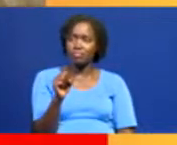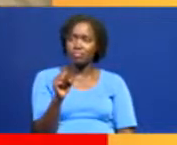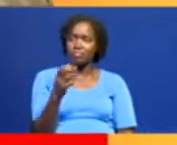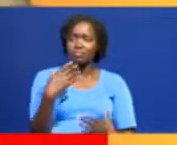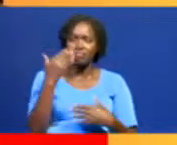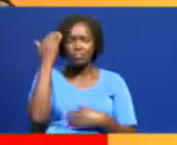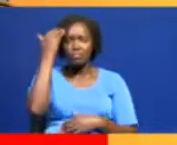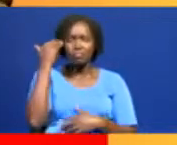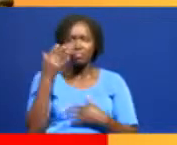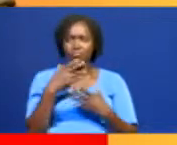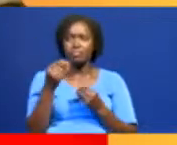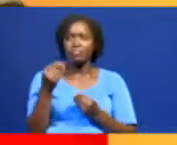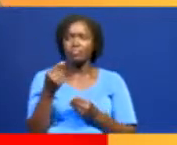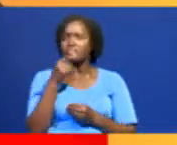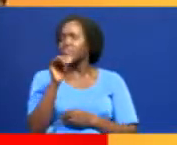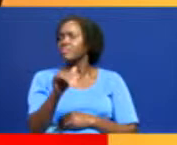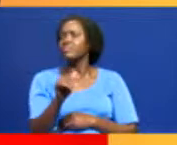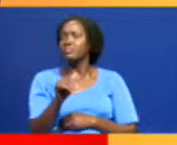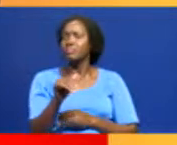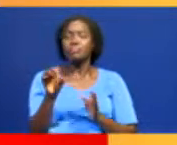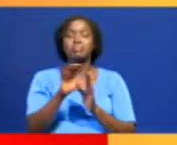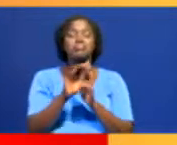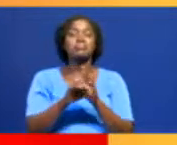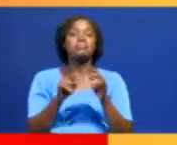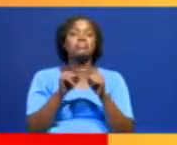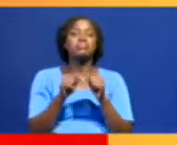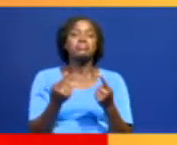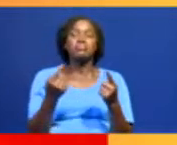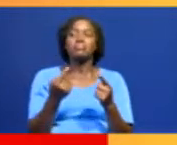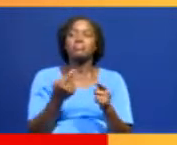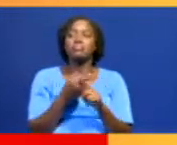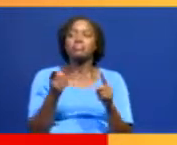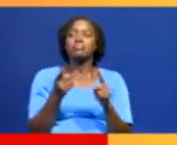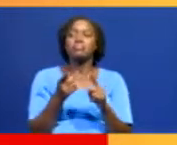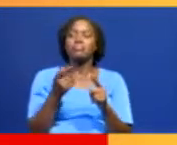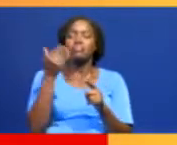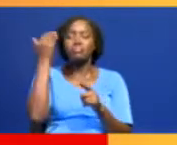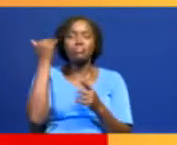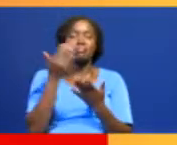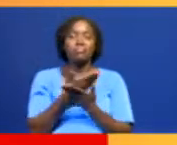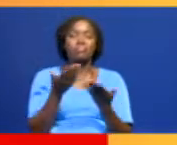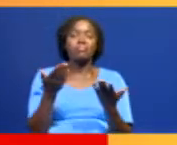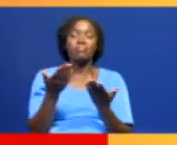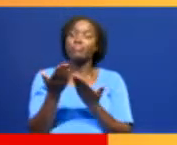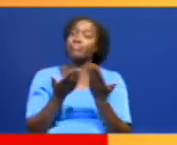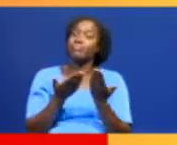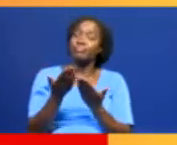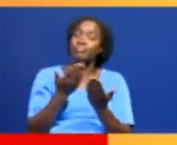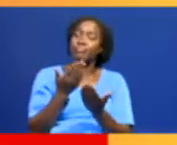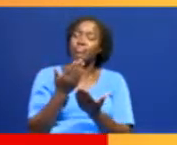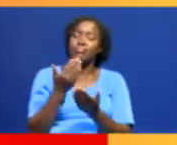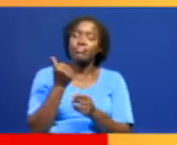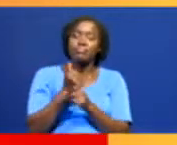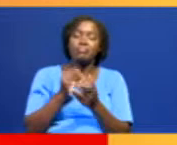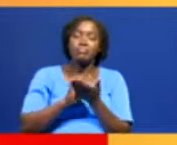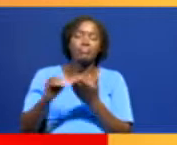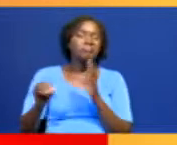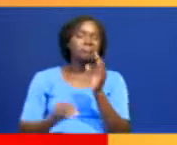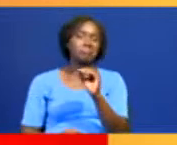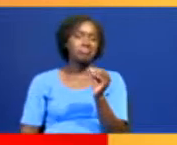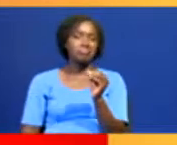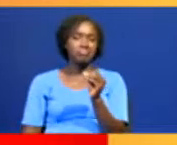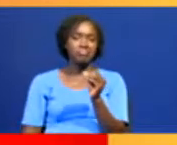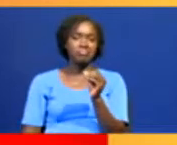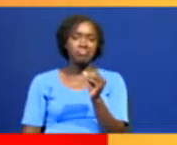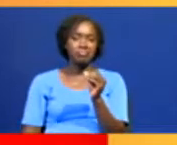walienda kotini. Kotini ikasema kwamba ni unconstitutional. Lakini walikuwa kotini, walikuwa tu hawakufutwa kazi.